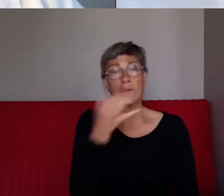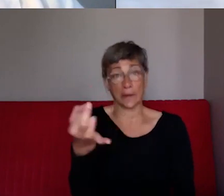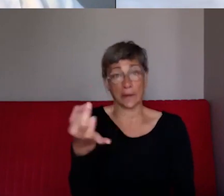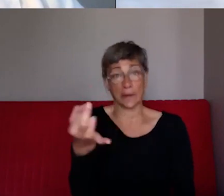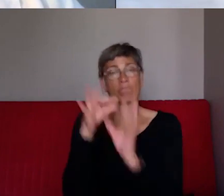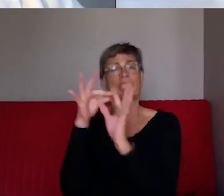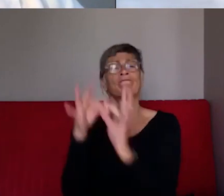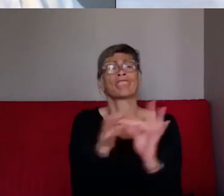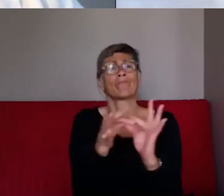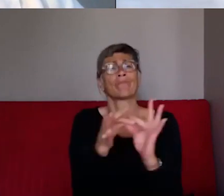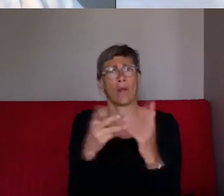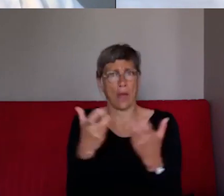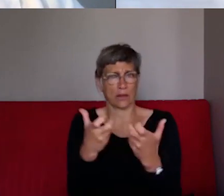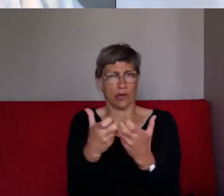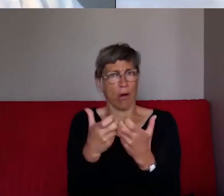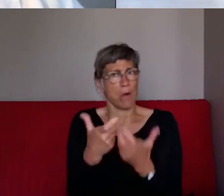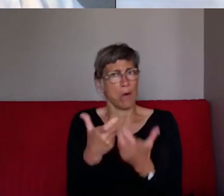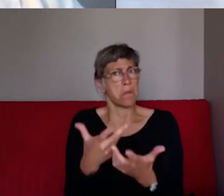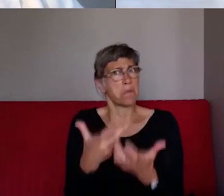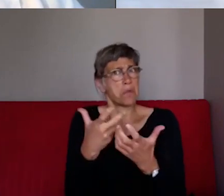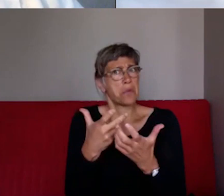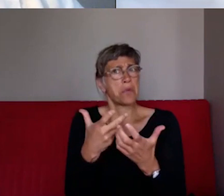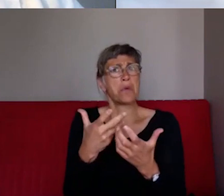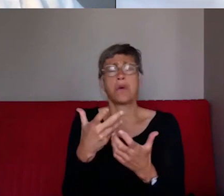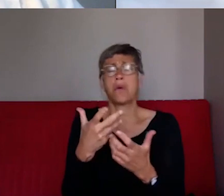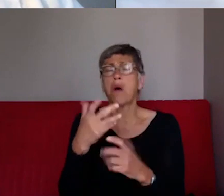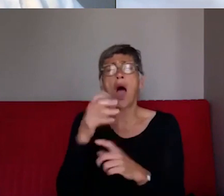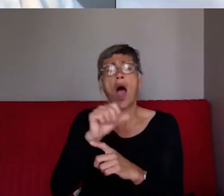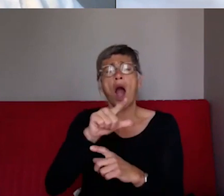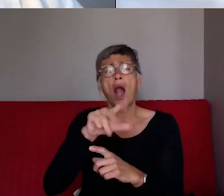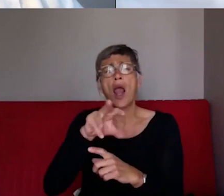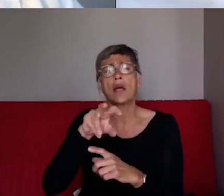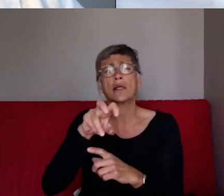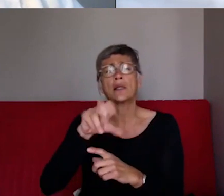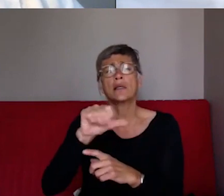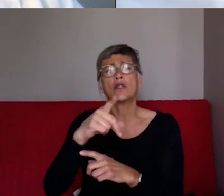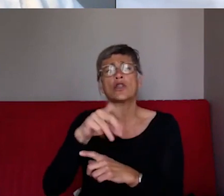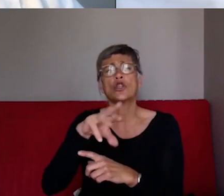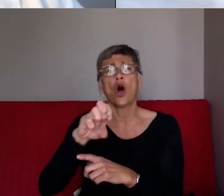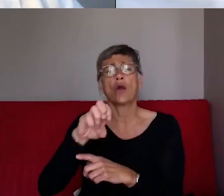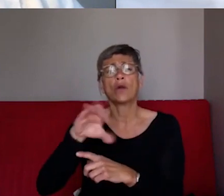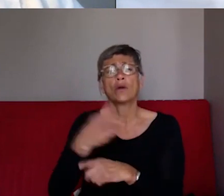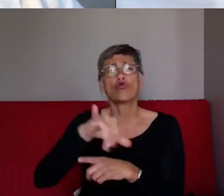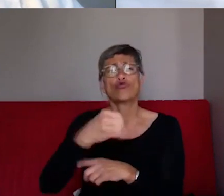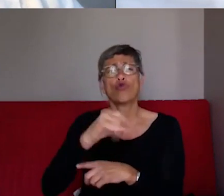exemple qui m'avait beaucoup frappé d'Alexandre Jolien, qui est un philosophe, qui nous